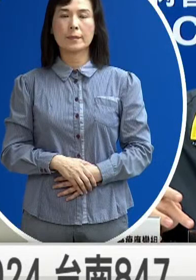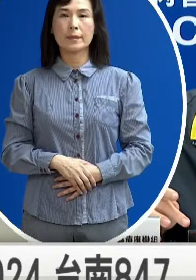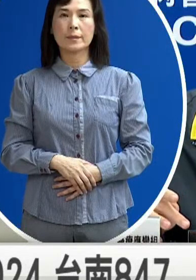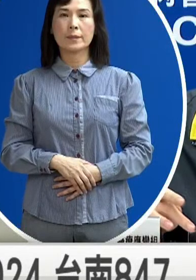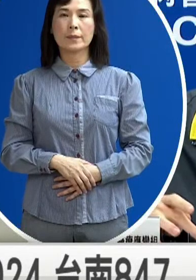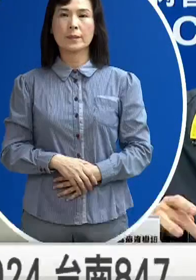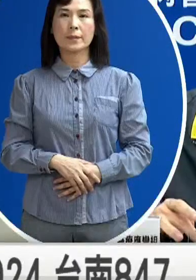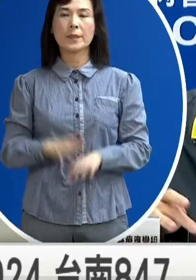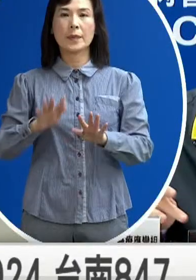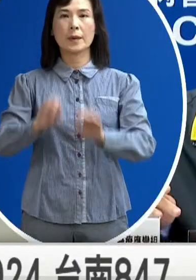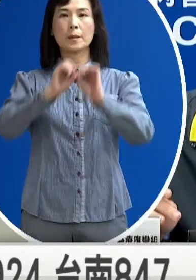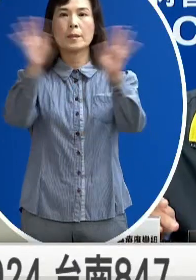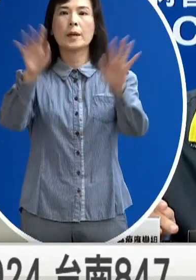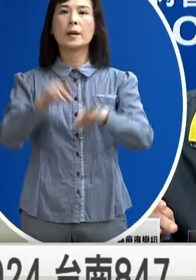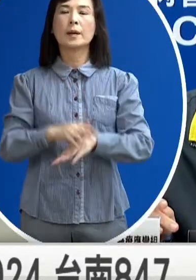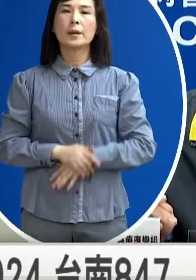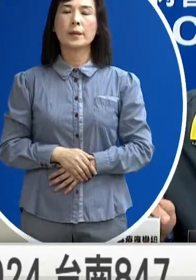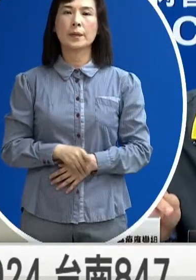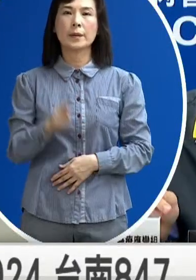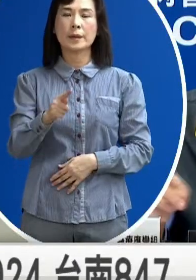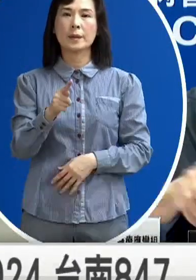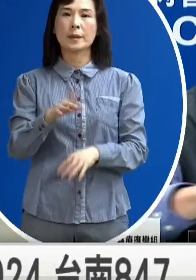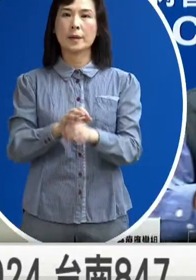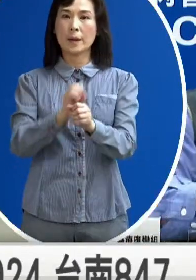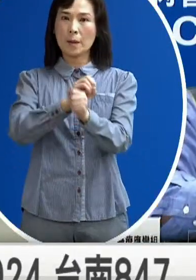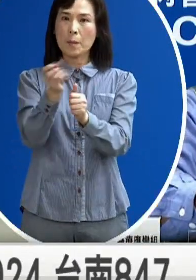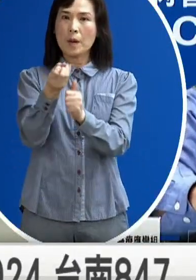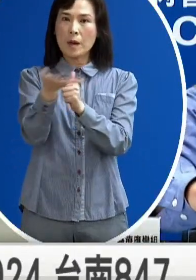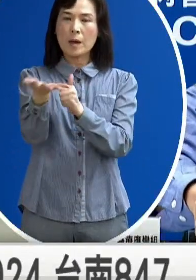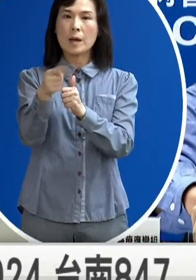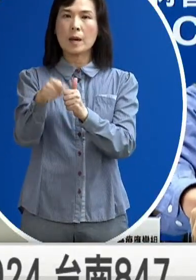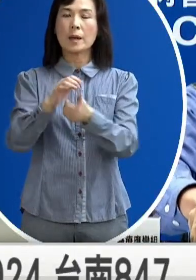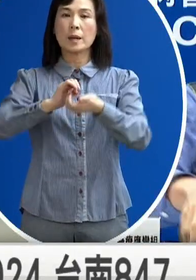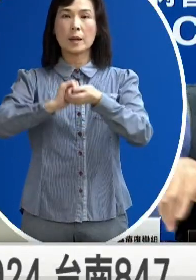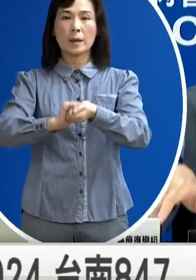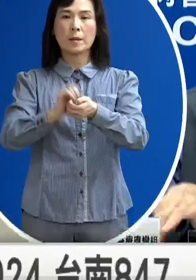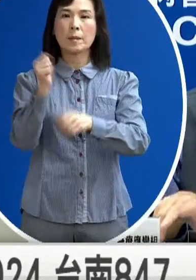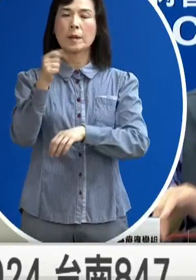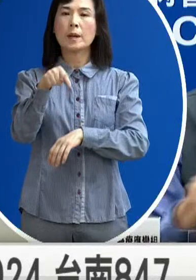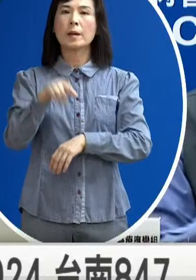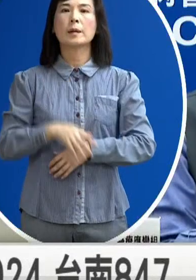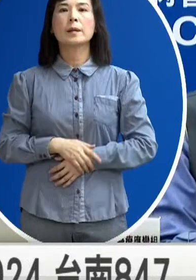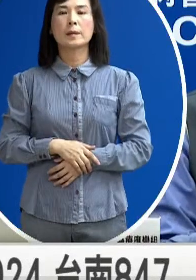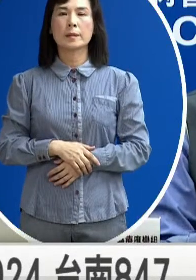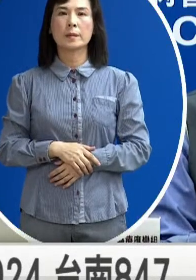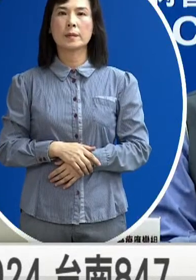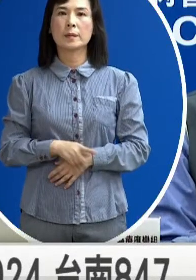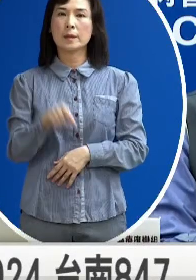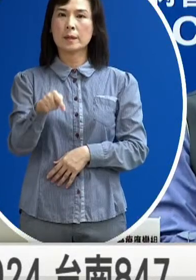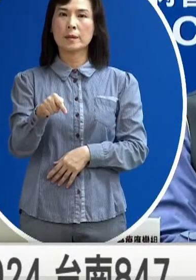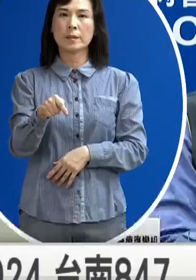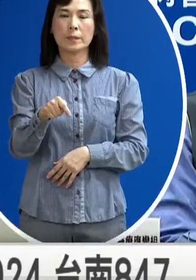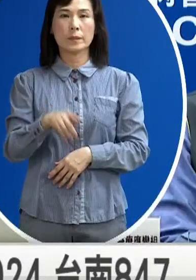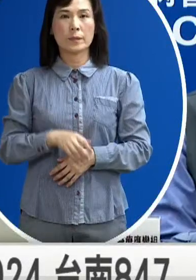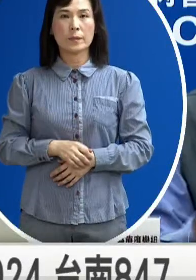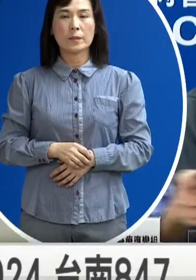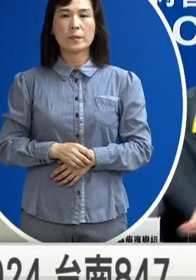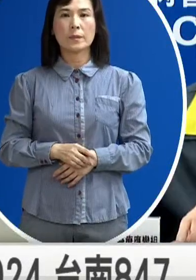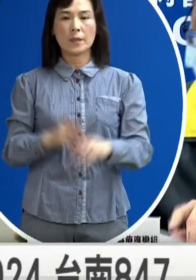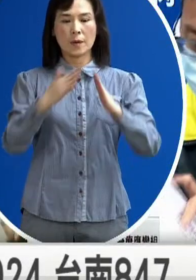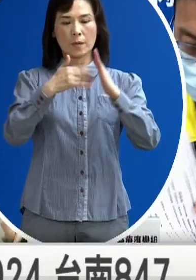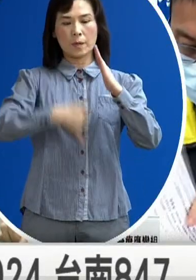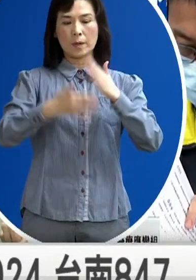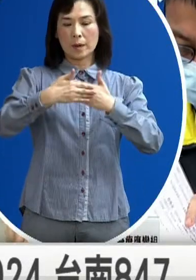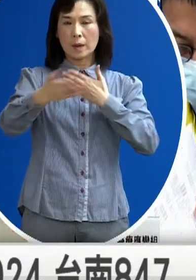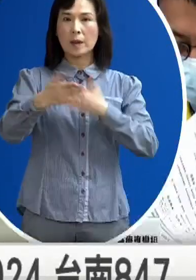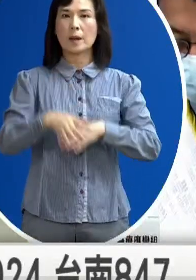特别也公布有关于严重特殊传染性肺炎之病例的定义，那主要是对于在居家